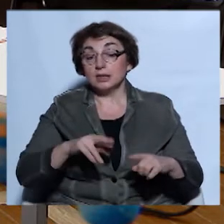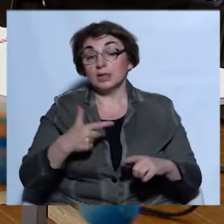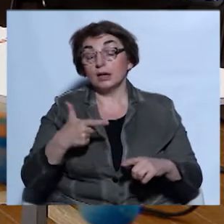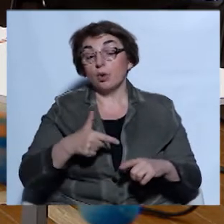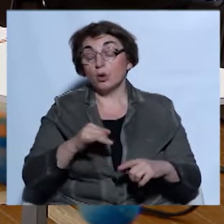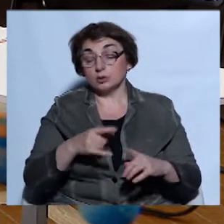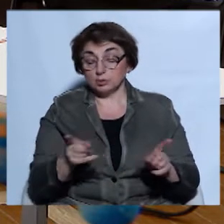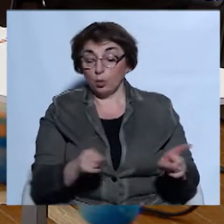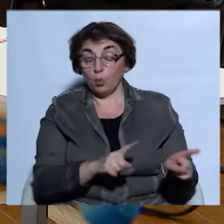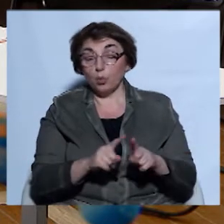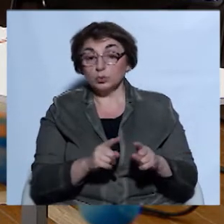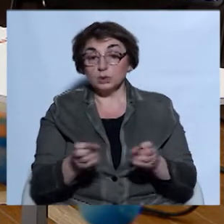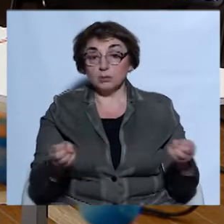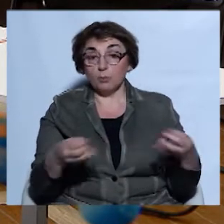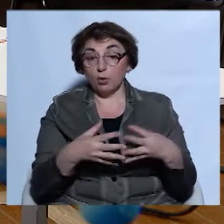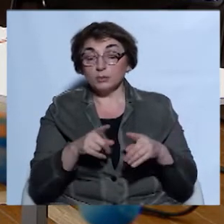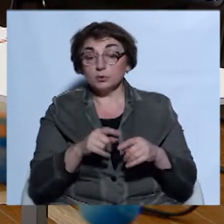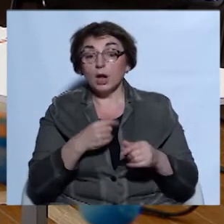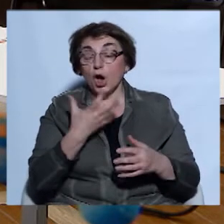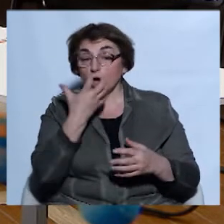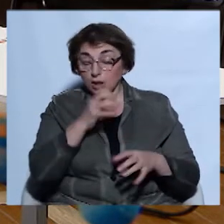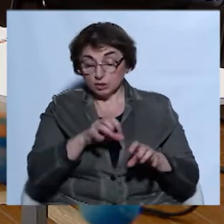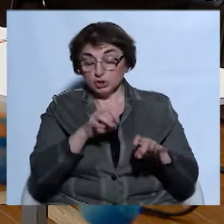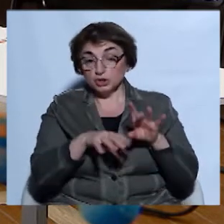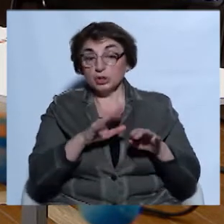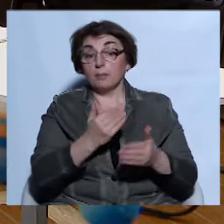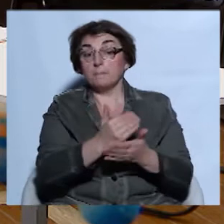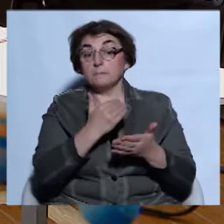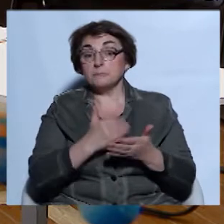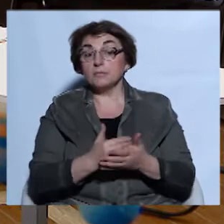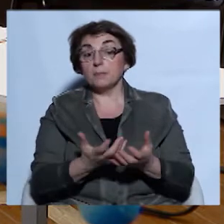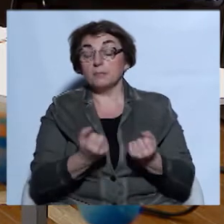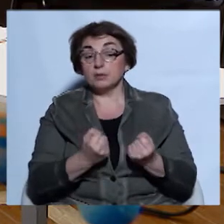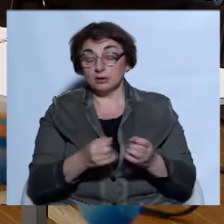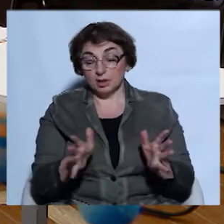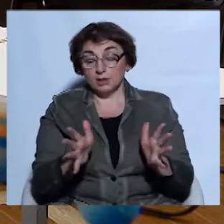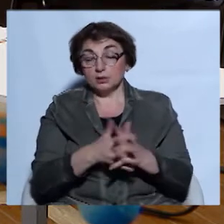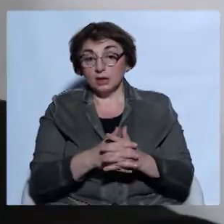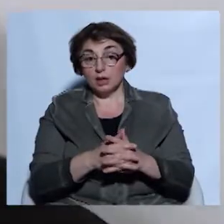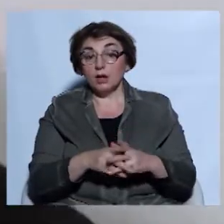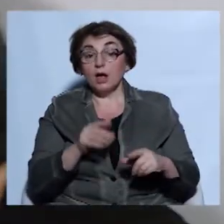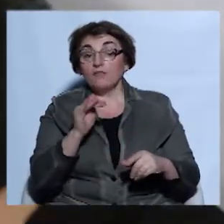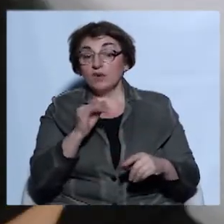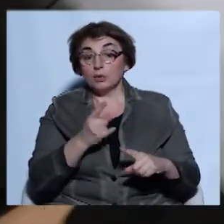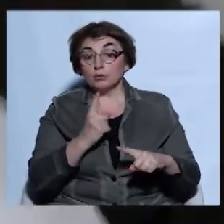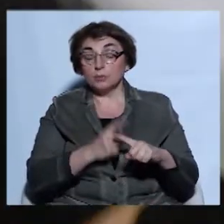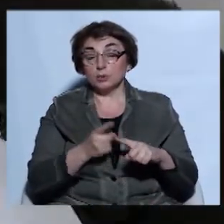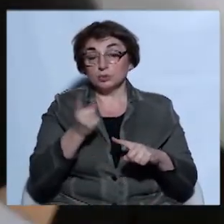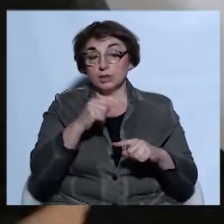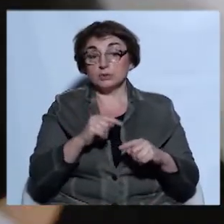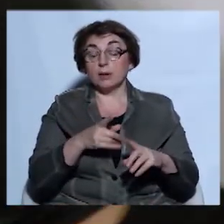გოგირდის ურთიერთქმედების შედეგად, ანუ მაღალ ტემპერატურაზე გაცხელების შედეგად მიიღება ნაერთი ფერუმს პლუს ესი